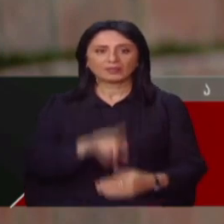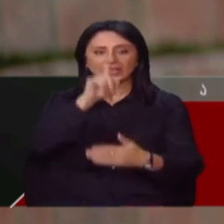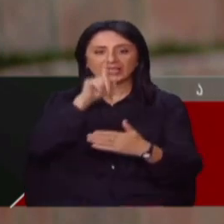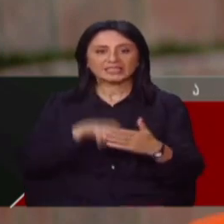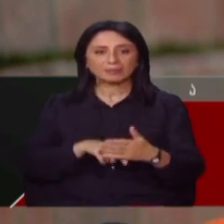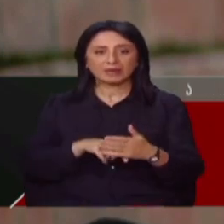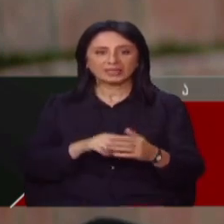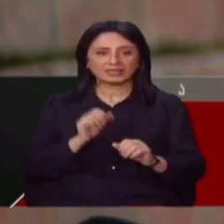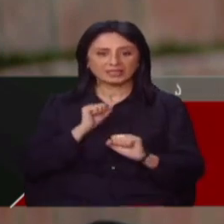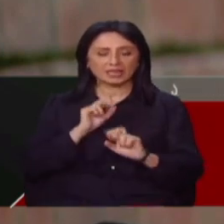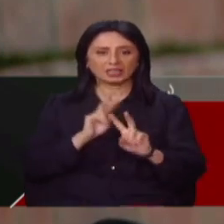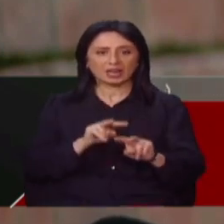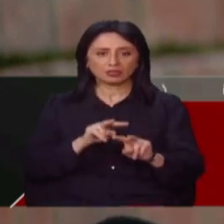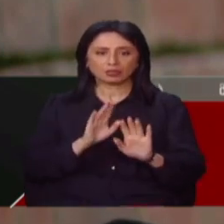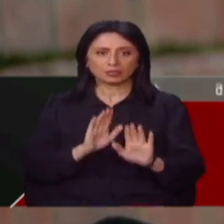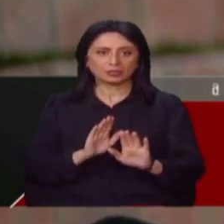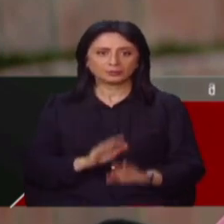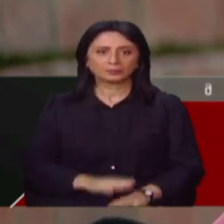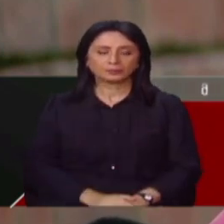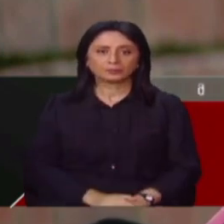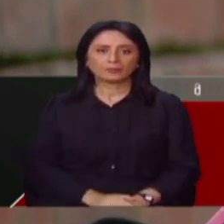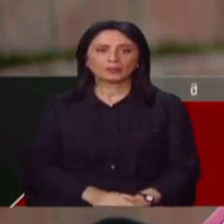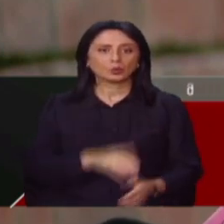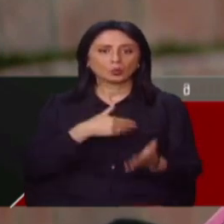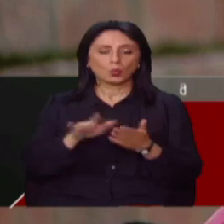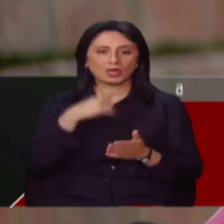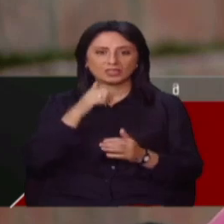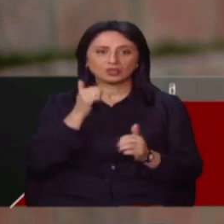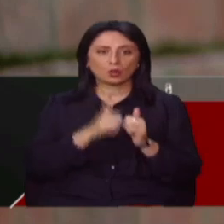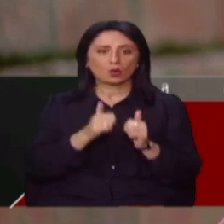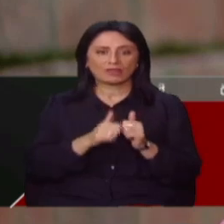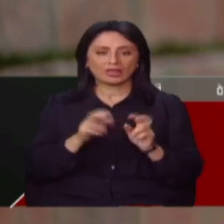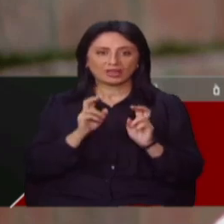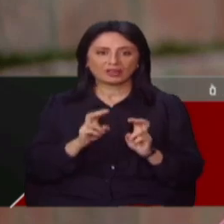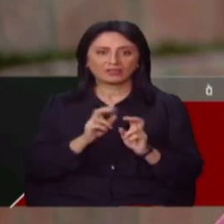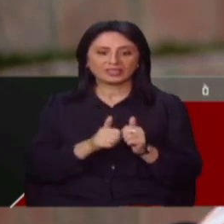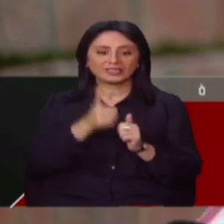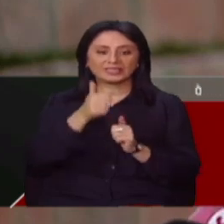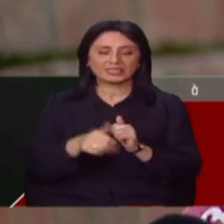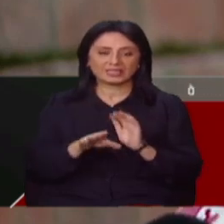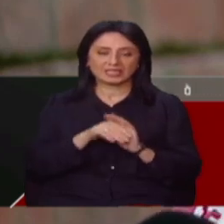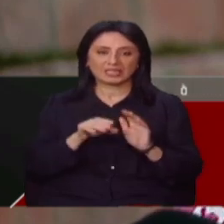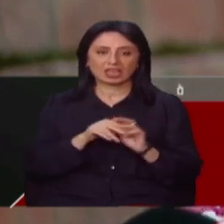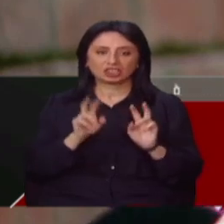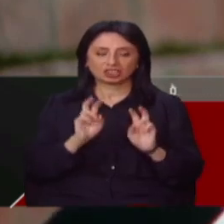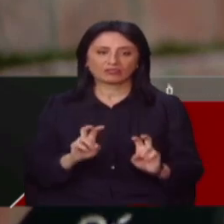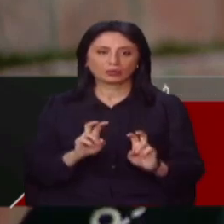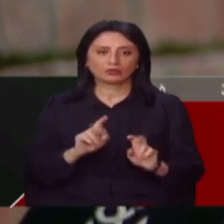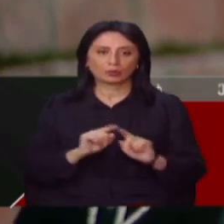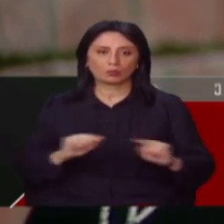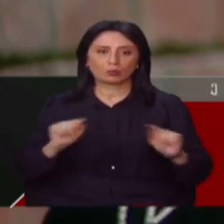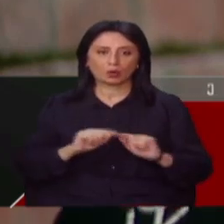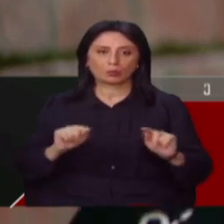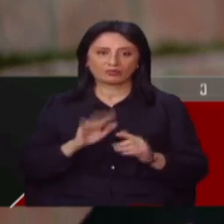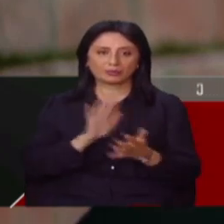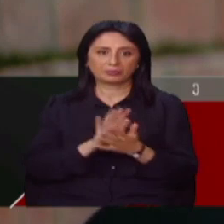წმენის სადარაჯოზე და უარს იტყვის ყოველგვარ წინასაარჩევნო